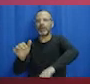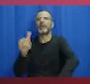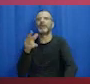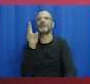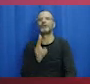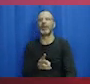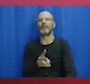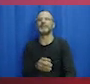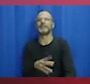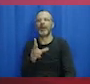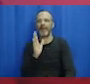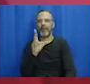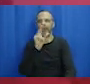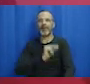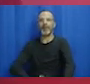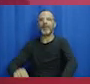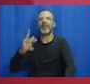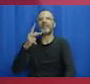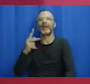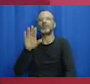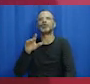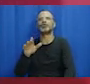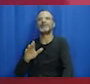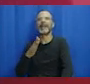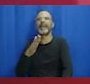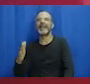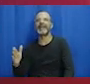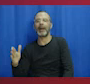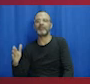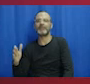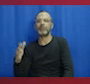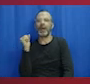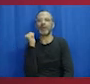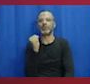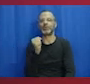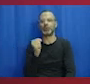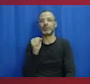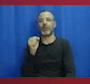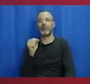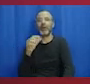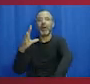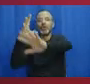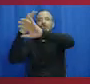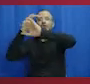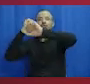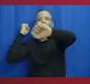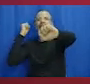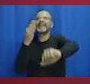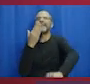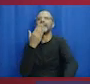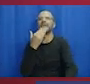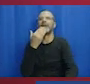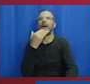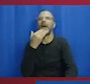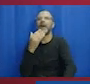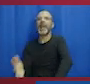الأستاذ فادي طبعا حكى فيه في كتاب اللي ألفه داني دانون اللي كان سفير إسرائيل في الولايات المتحدة،